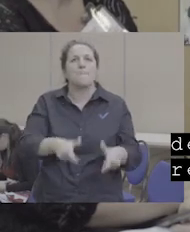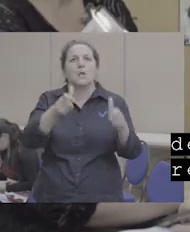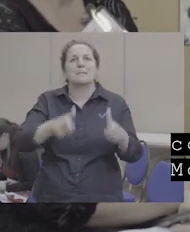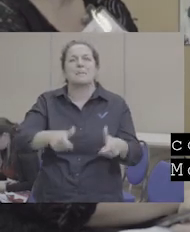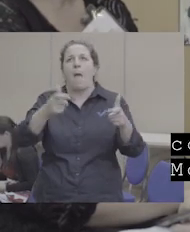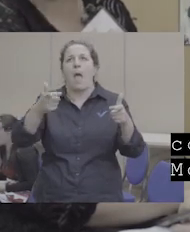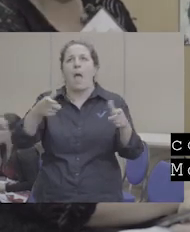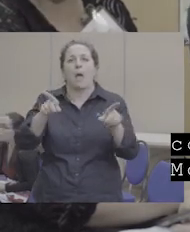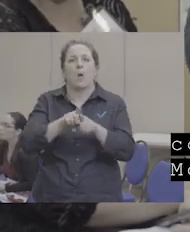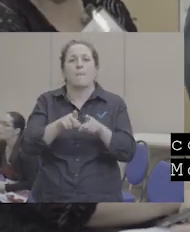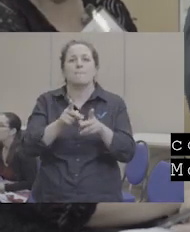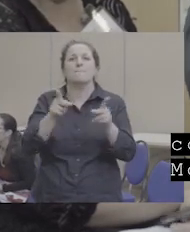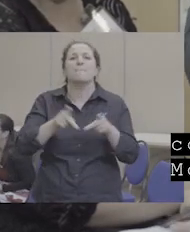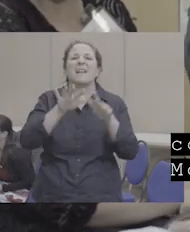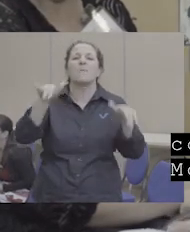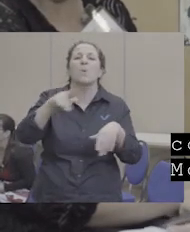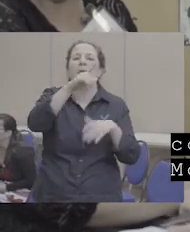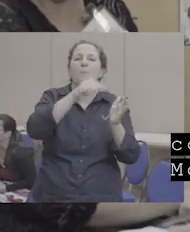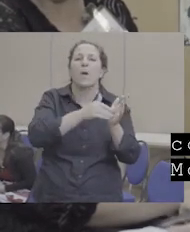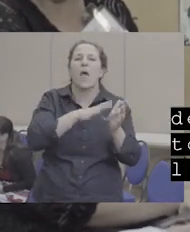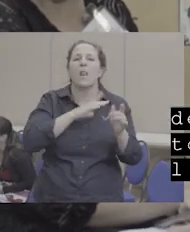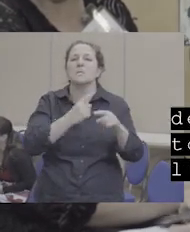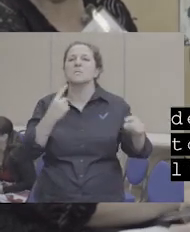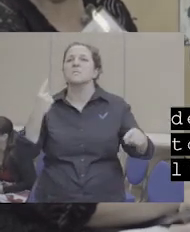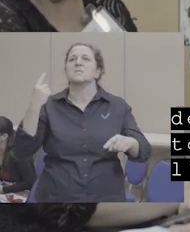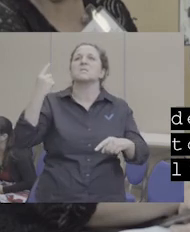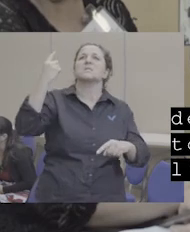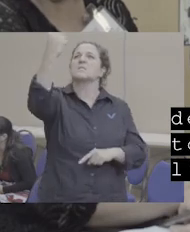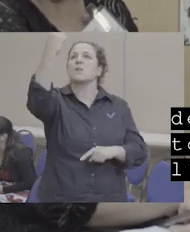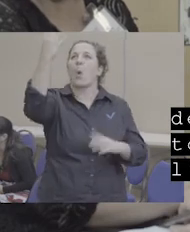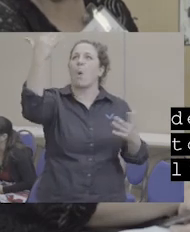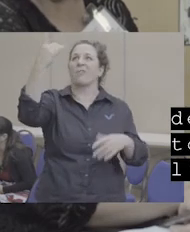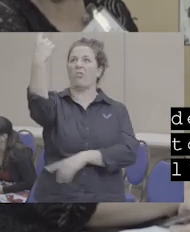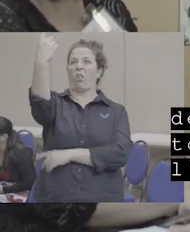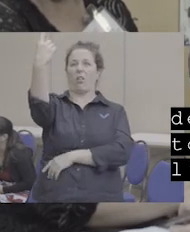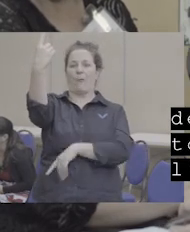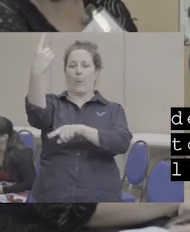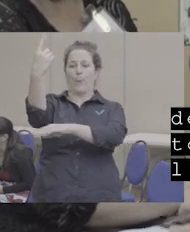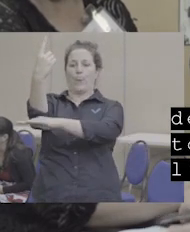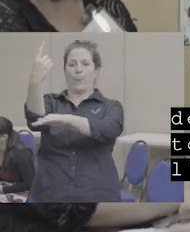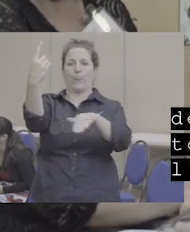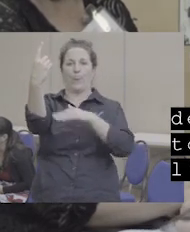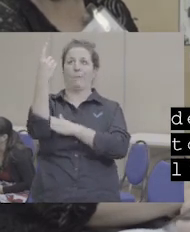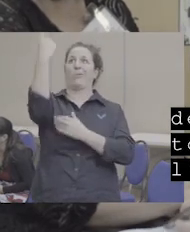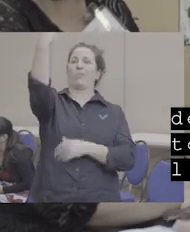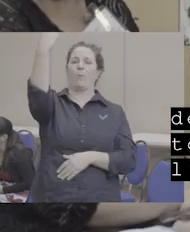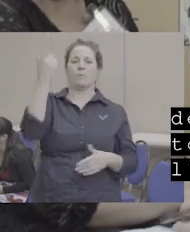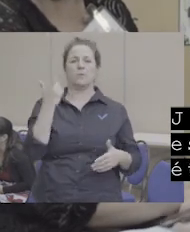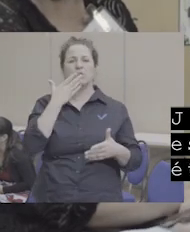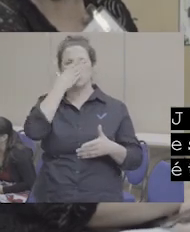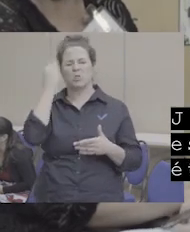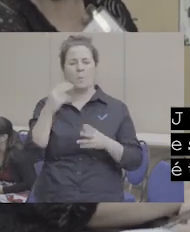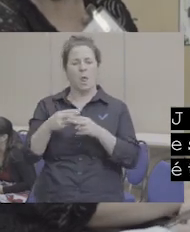de comme Parc La Fontaine à Montréal. On a une tour de je ne sais pas trop combien, tout seul, là, comment on l'appelle déjà.